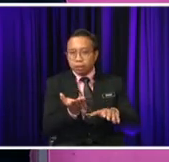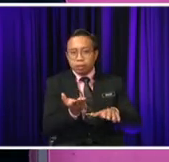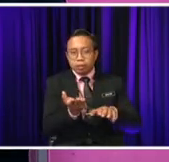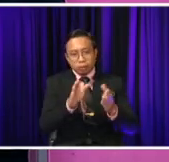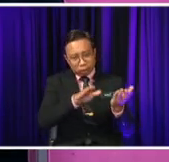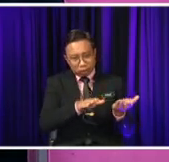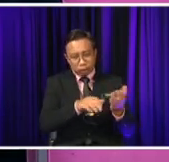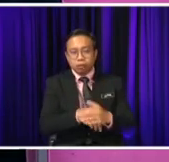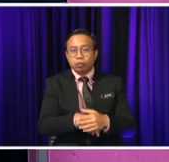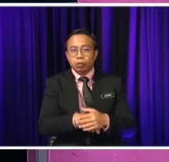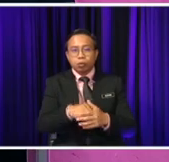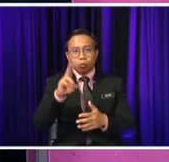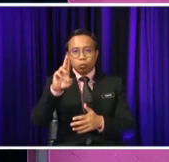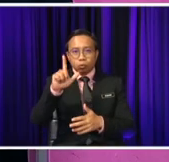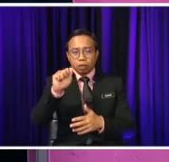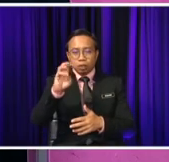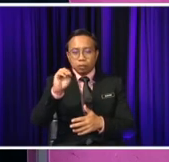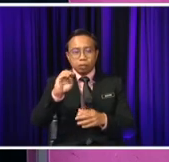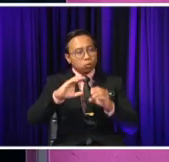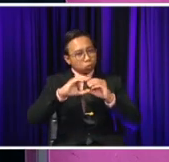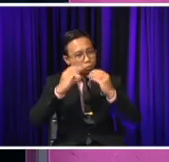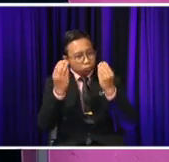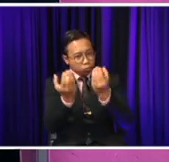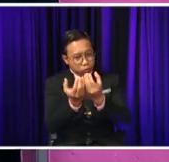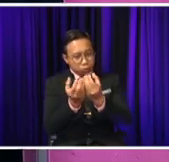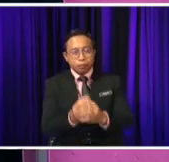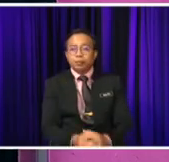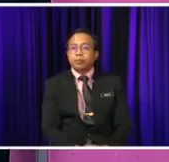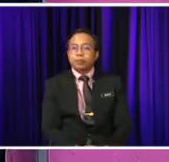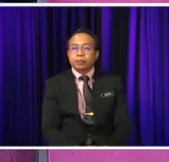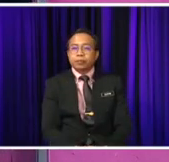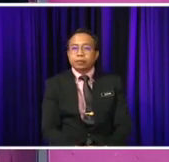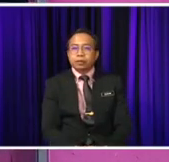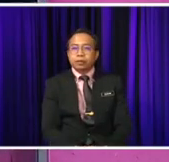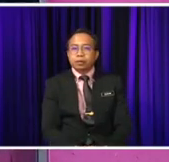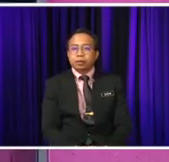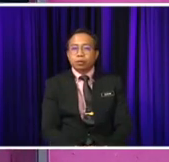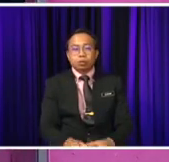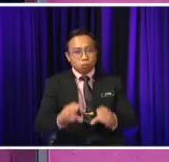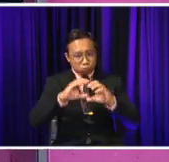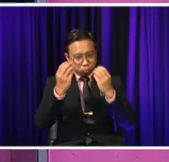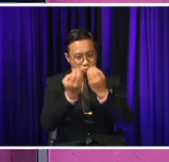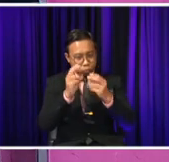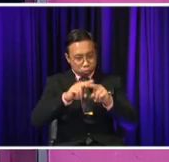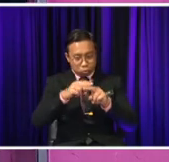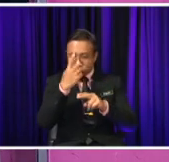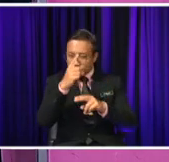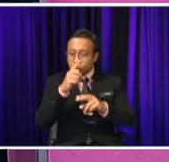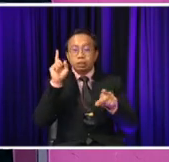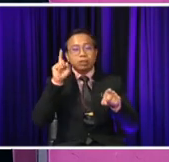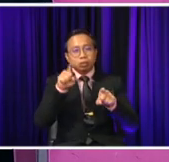ulama bersepakat berkumpul ataupun para sahabat para ulama Amin semua berkumpul untuk menentukan